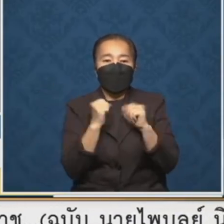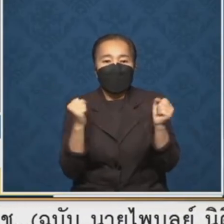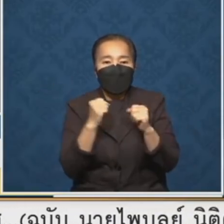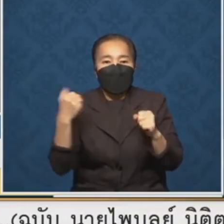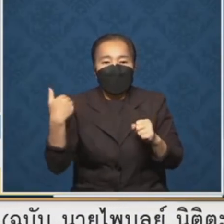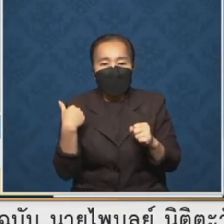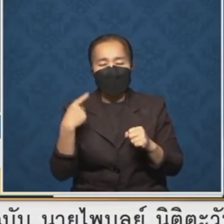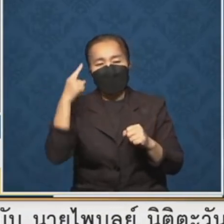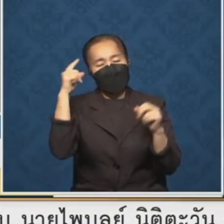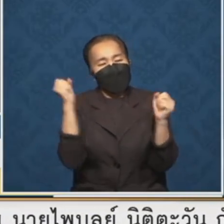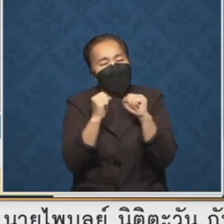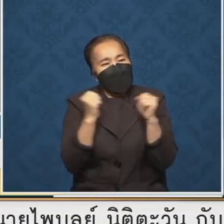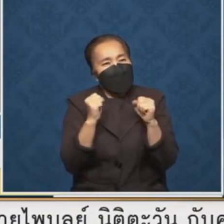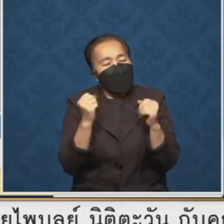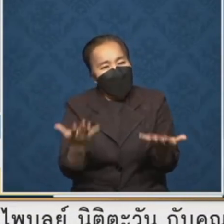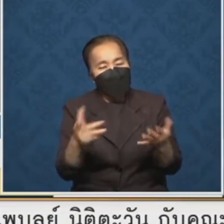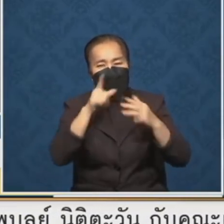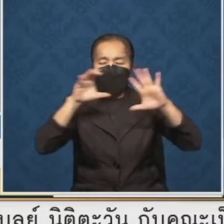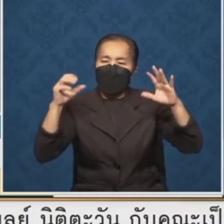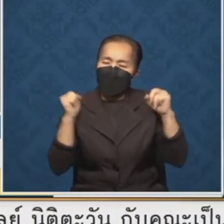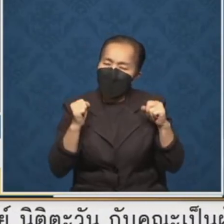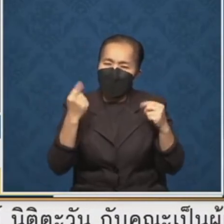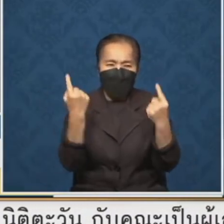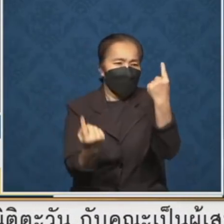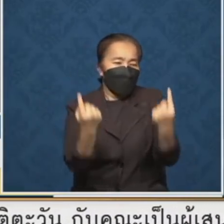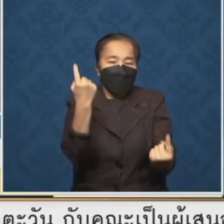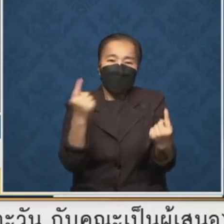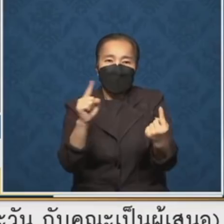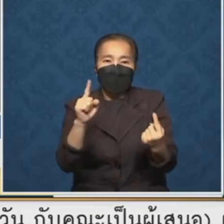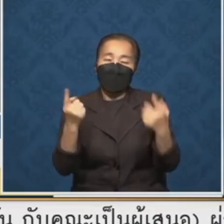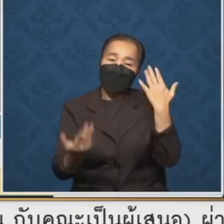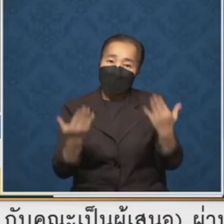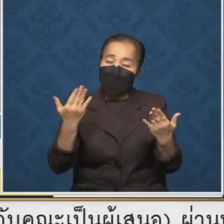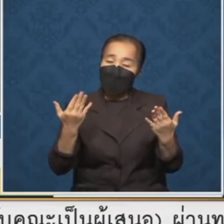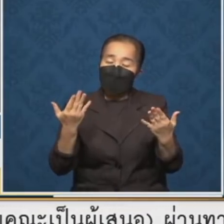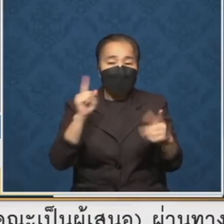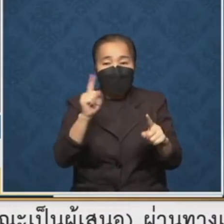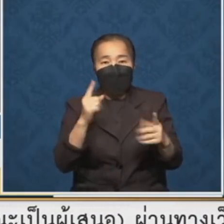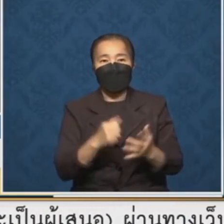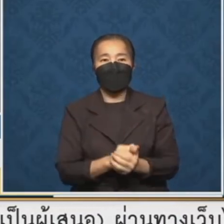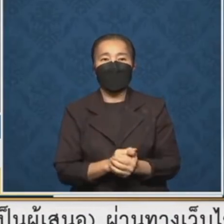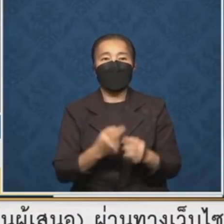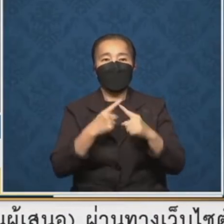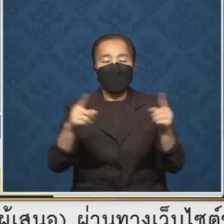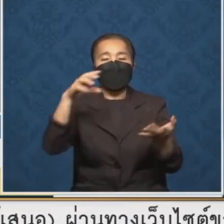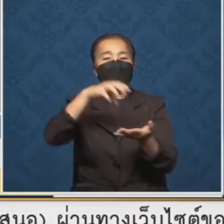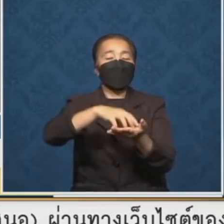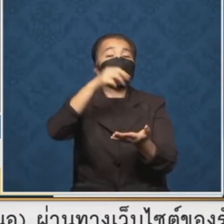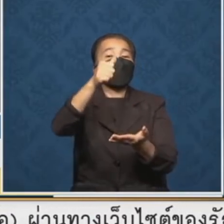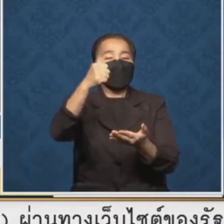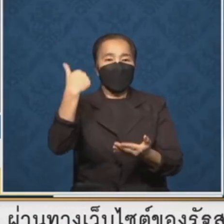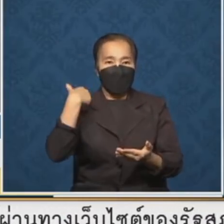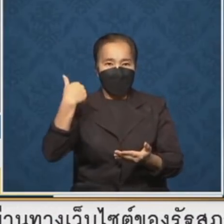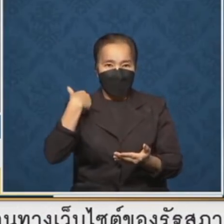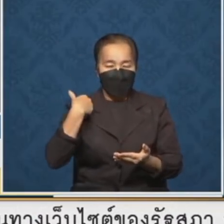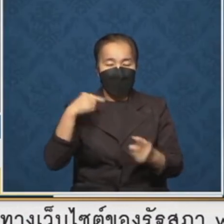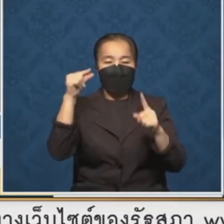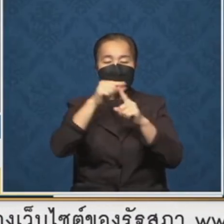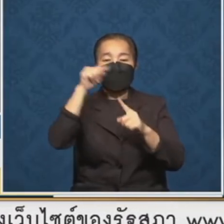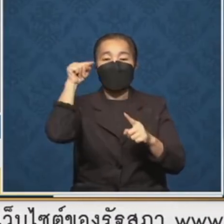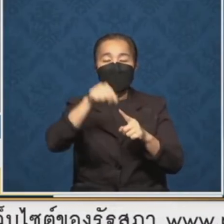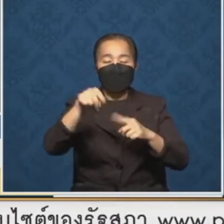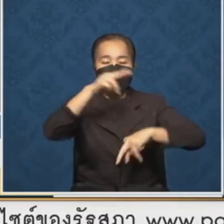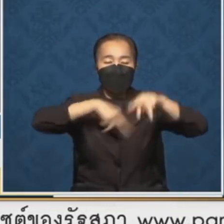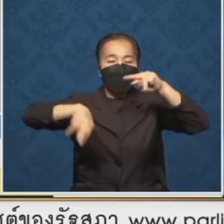ประชาชนหวาดกลัวหรือรัฐบาลหวาดกลัวครับถือว่าผิดหมดครับยังโชคดีครับที่มีคำสั่งคุ้มครองชั่วคราวเพราะศาลแพ่ง